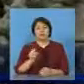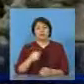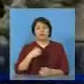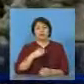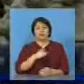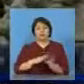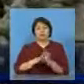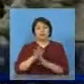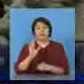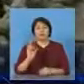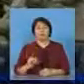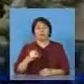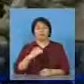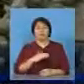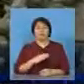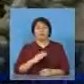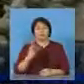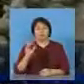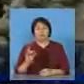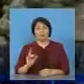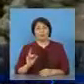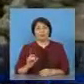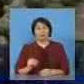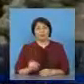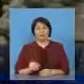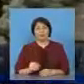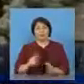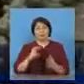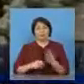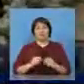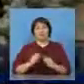толтыра отырып, үйден шықпай-ақ барлық салықтарды төлей аласыздар.